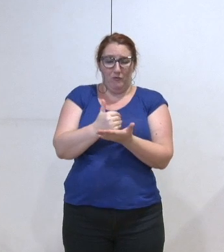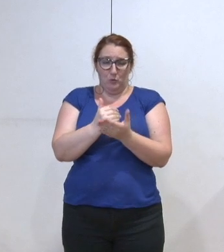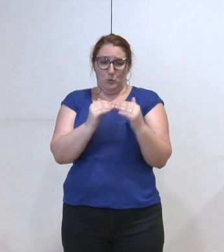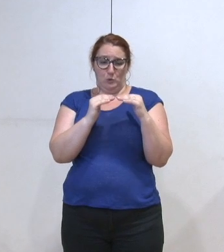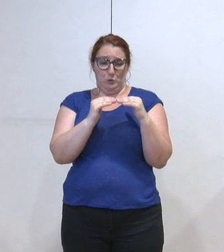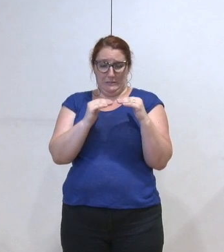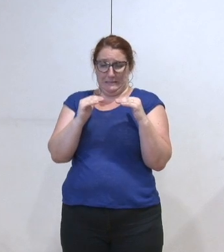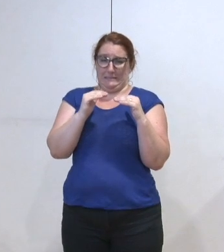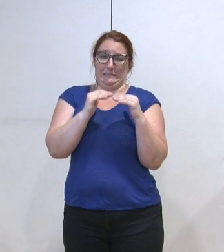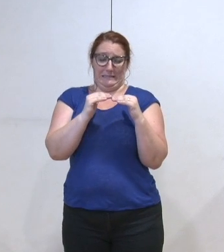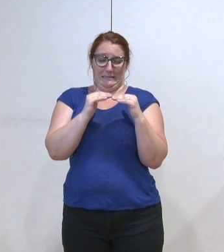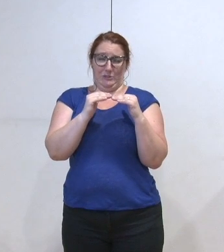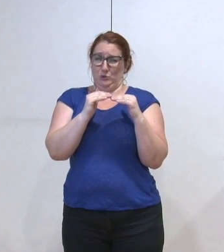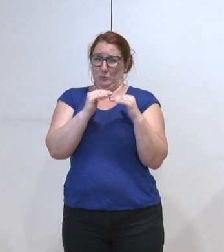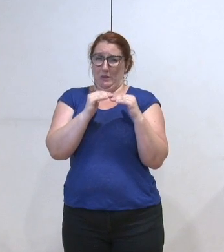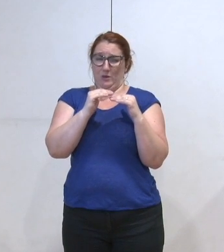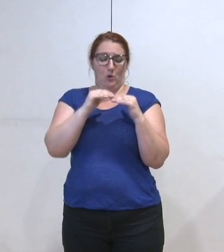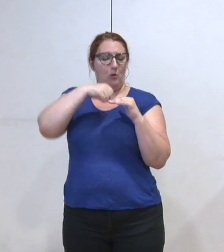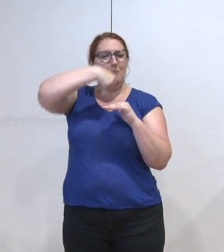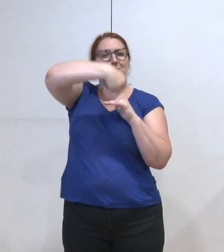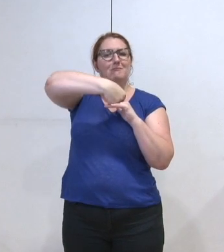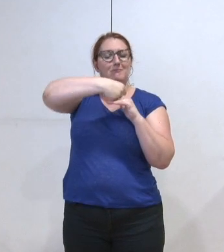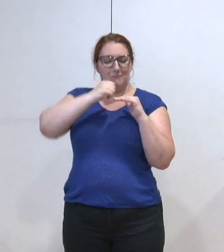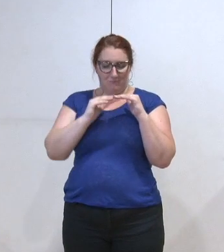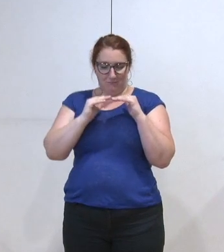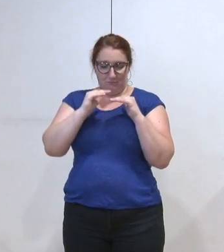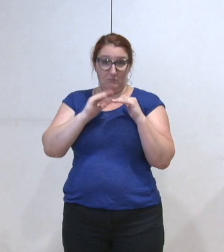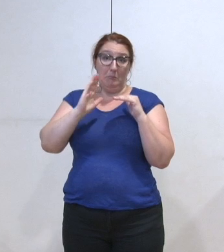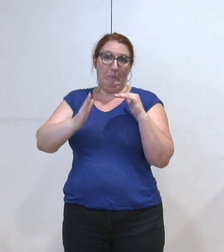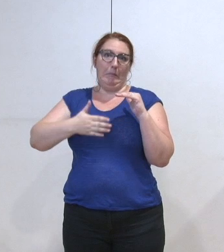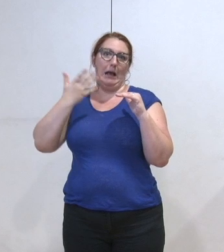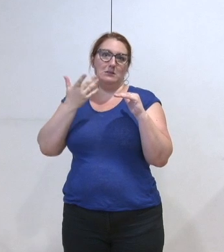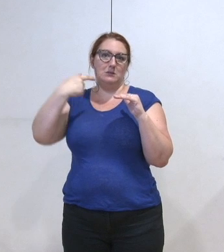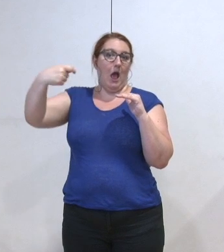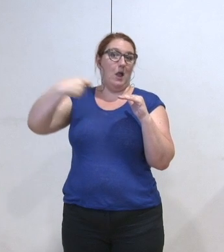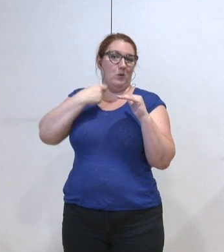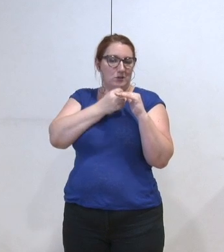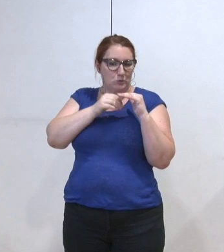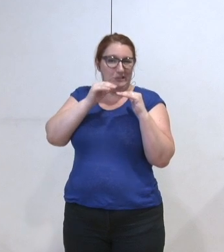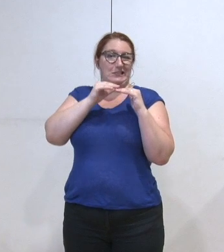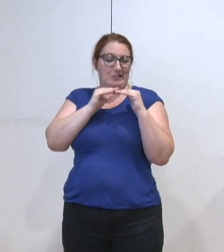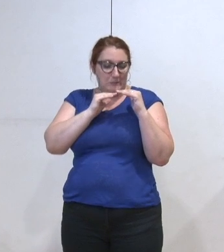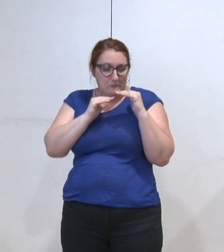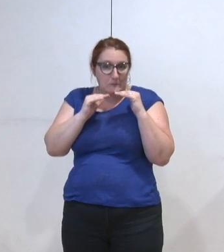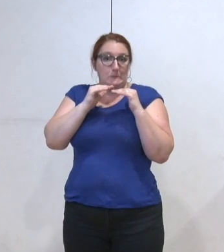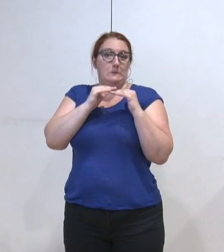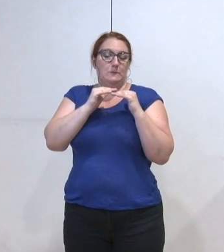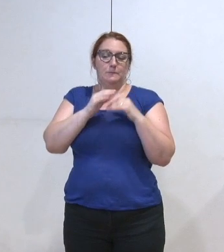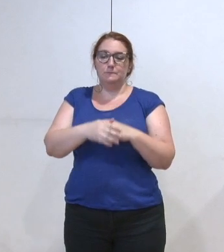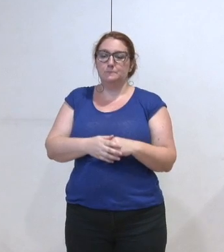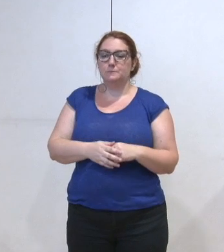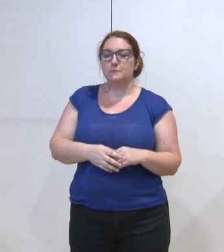supérieur au au seuil de bas revenu grâce aux allocations et aux prestations sociales nous retrouvons une